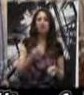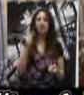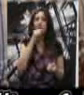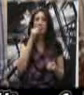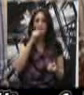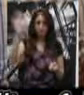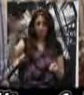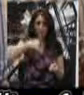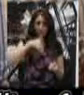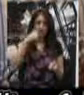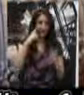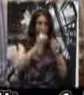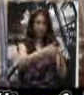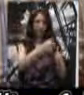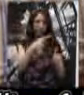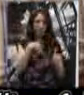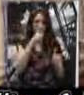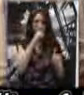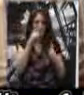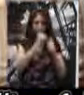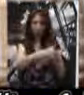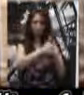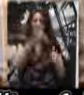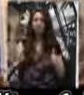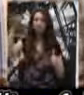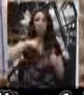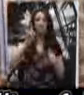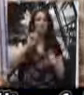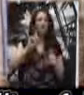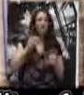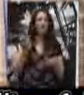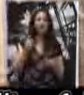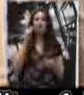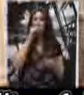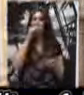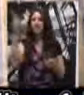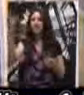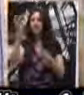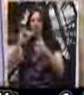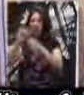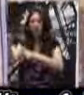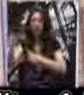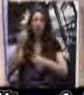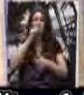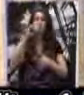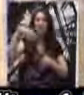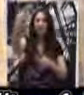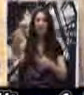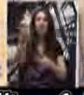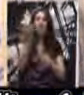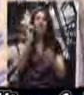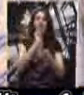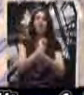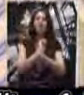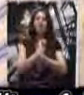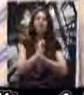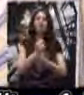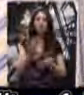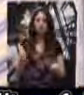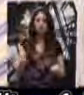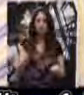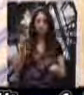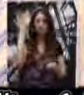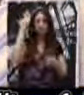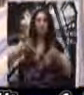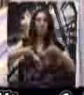بيزوروكي هنا؟ ما ظروفهم صعب يعني، واحده جوزها طلقها والتانيه جوزها محبوس، ظروفهم صعب. وكان ابني كان بيجيني وحصل له، كان